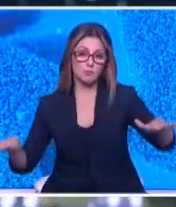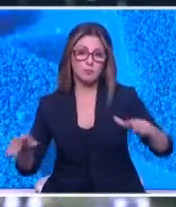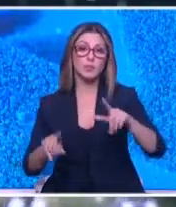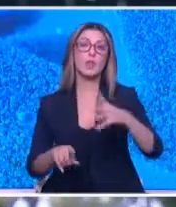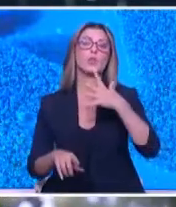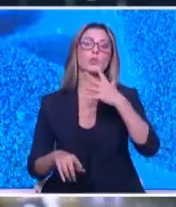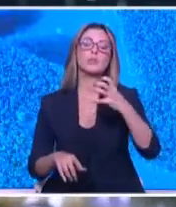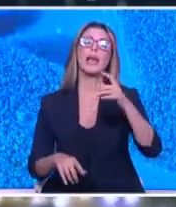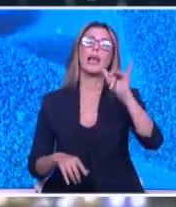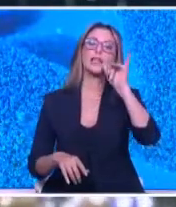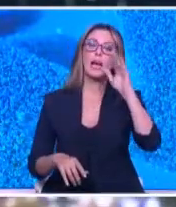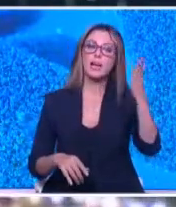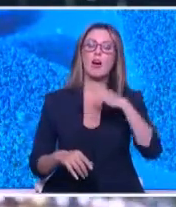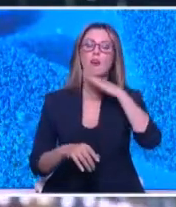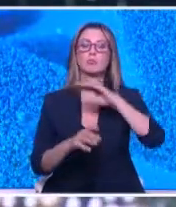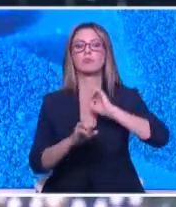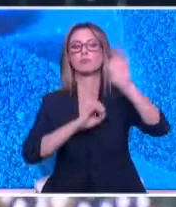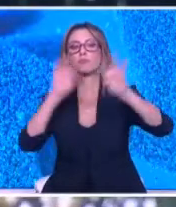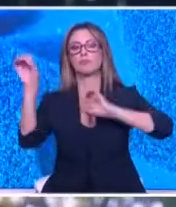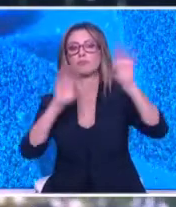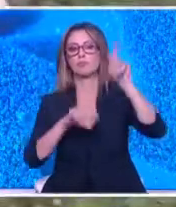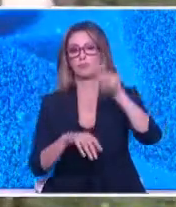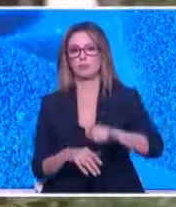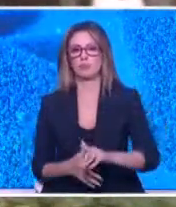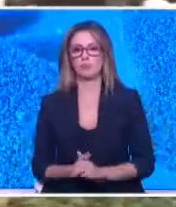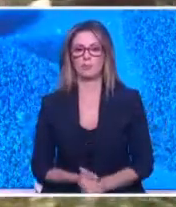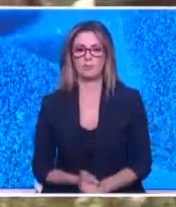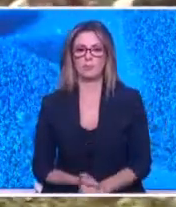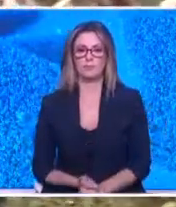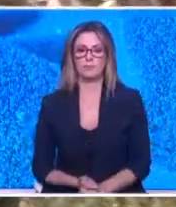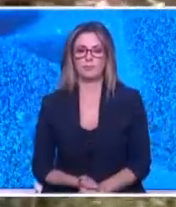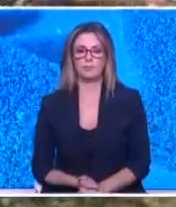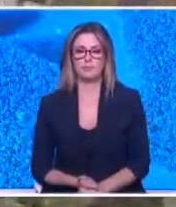başta İtalya olmak üzere yurt dışından alıcı buluyor.